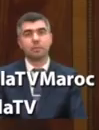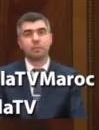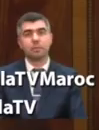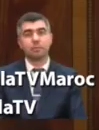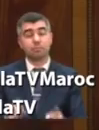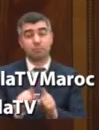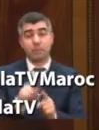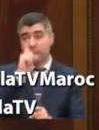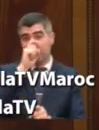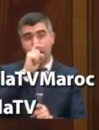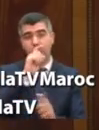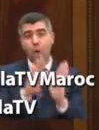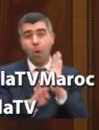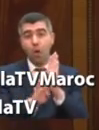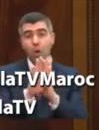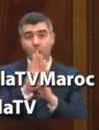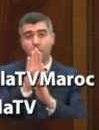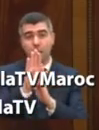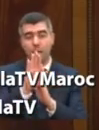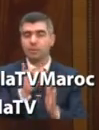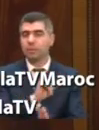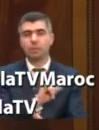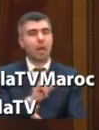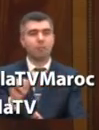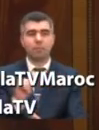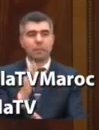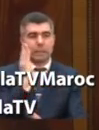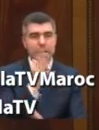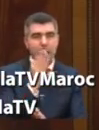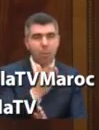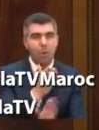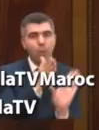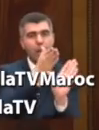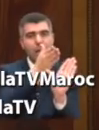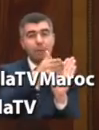لا إنسانية كلها تعذيب وتنكيل جسدي ونفسي.